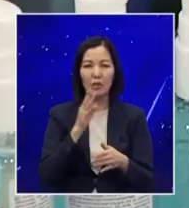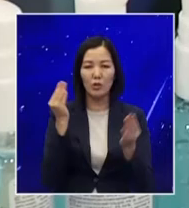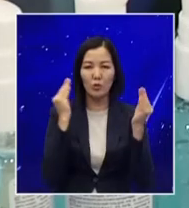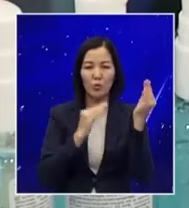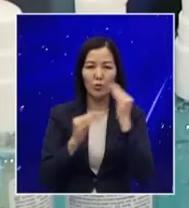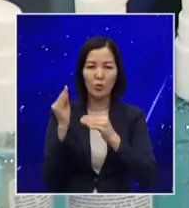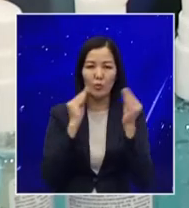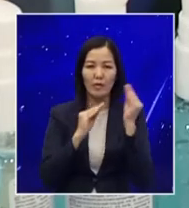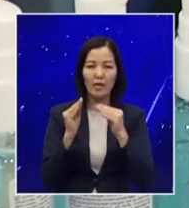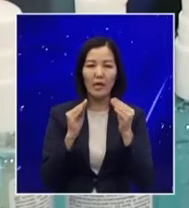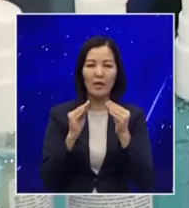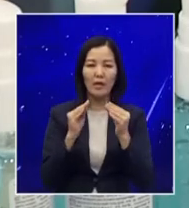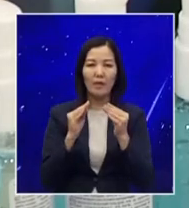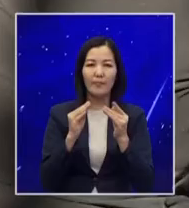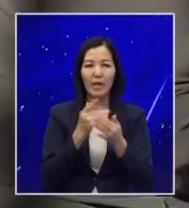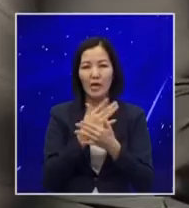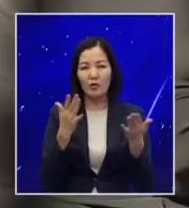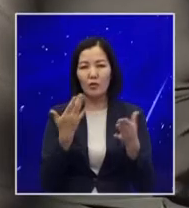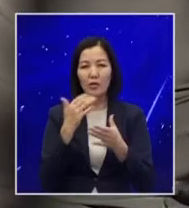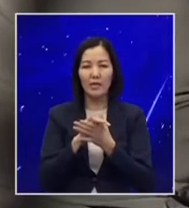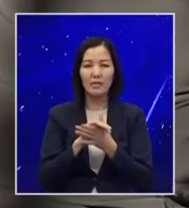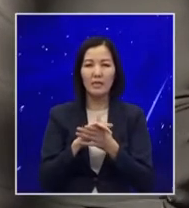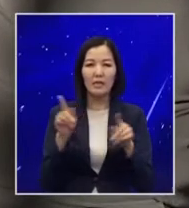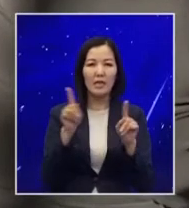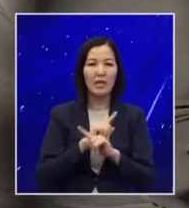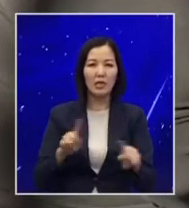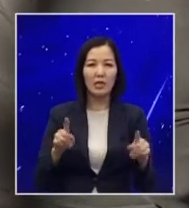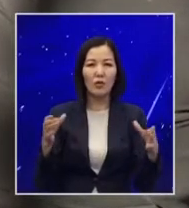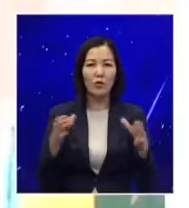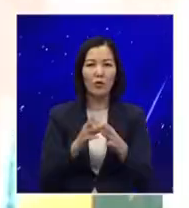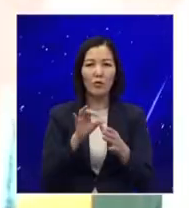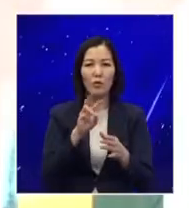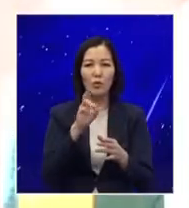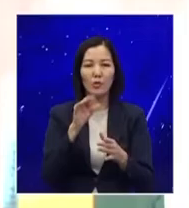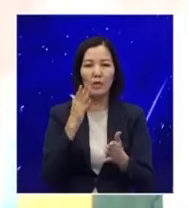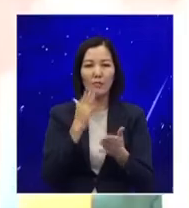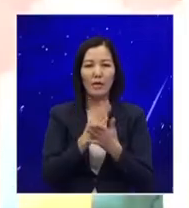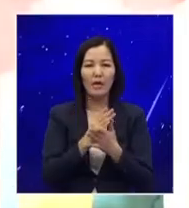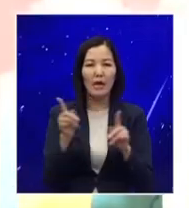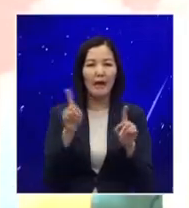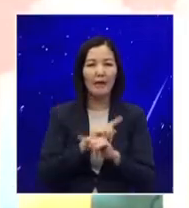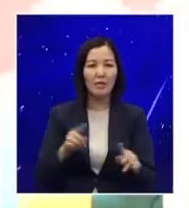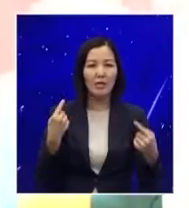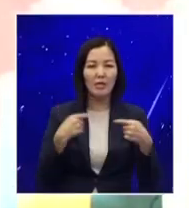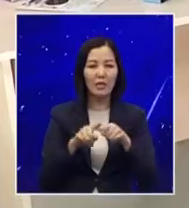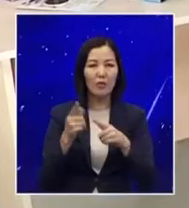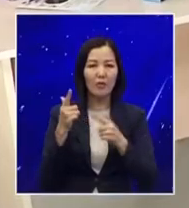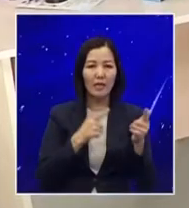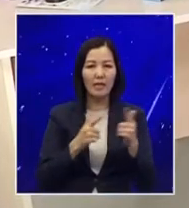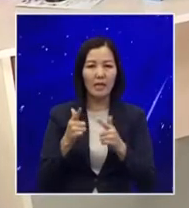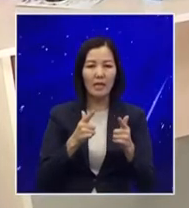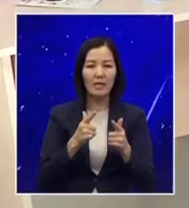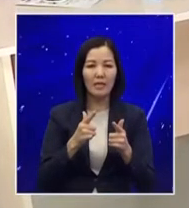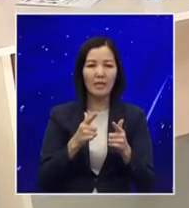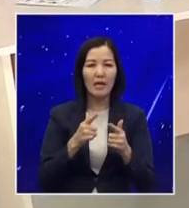келіншектердің сұлулық күтіміне арналған опа далаптар таныстырылды. Ерекшелігі құрамында шунгит бар. Айрықша технологиямен